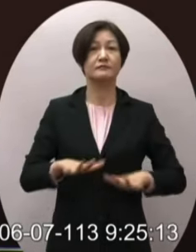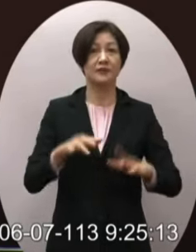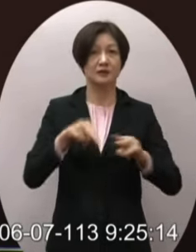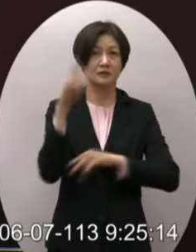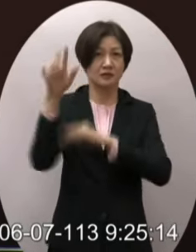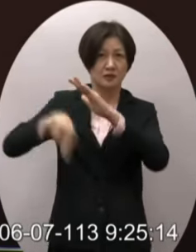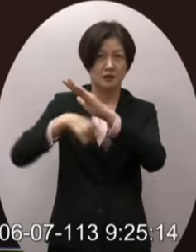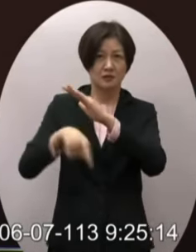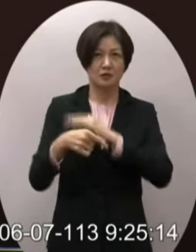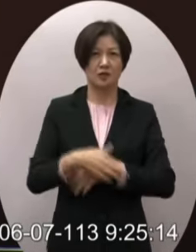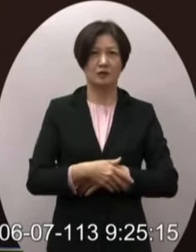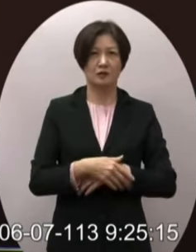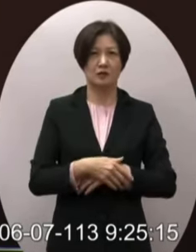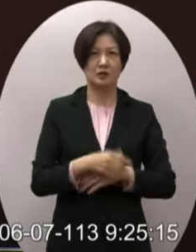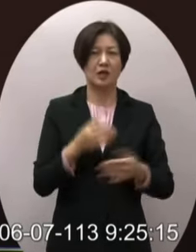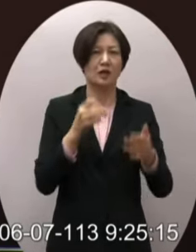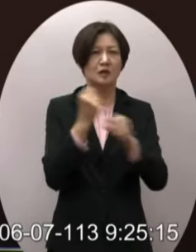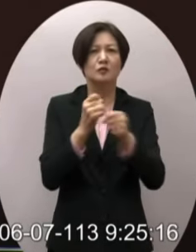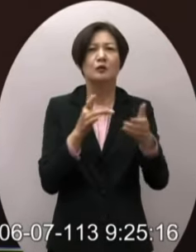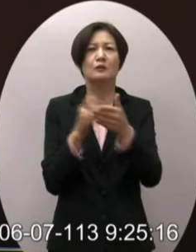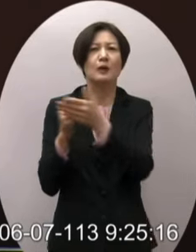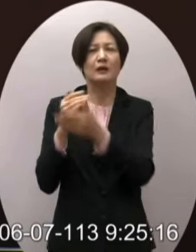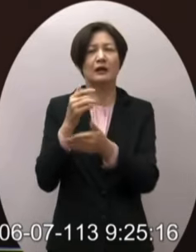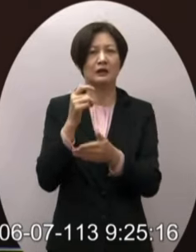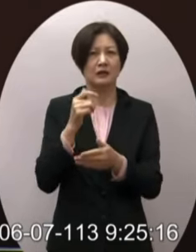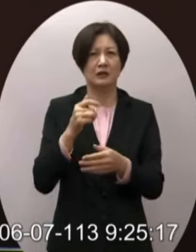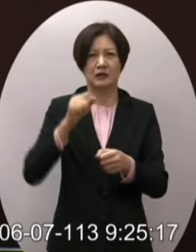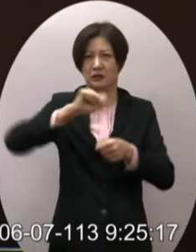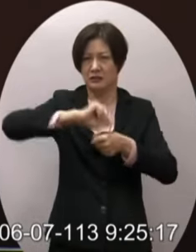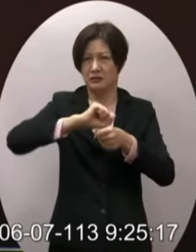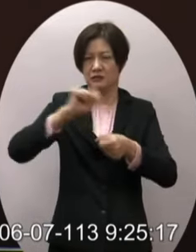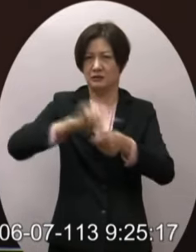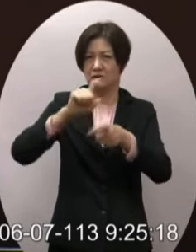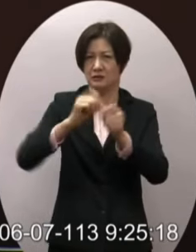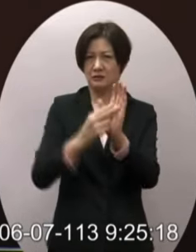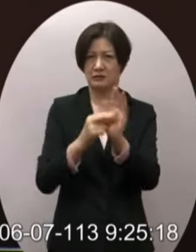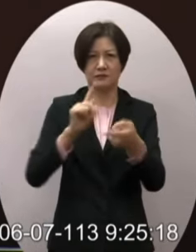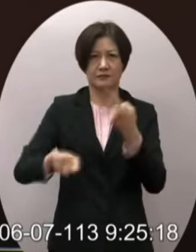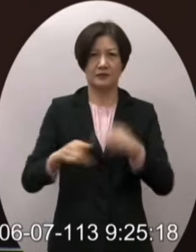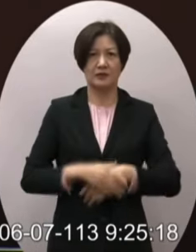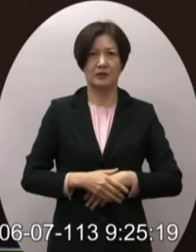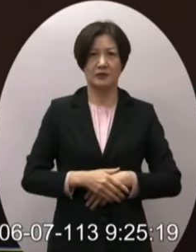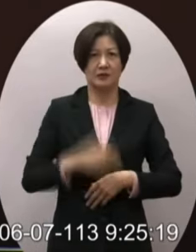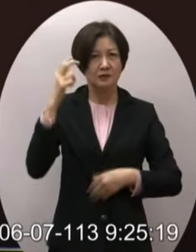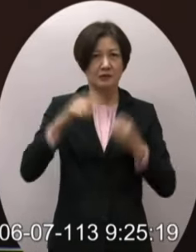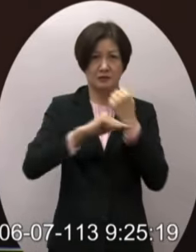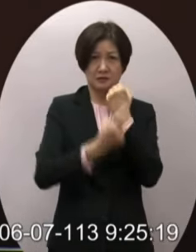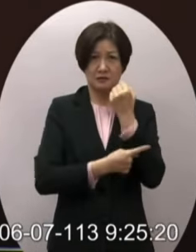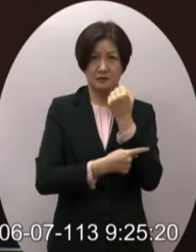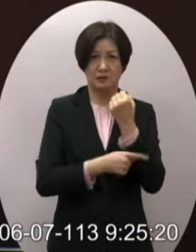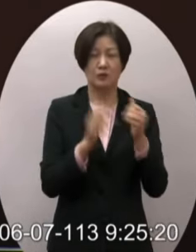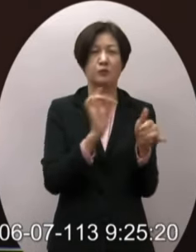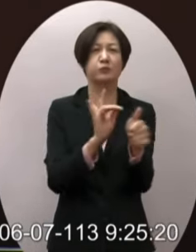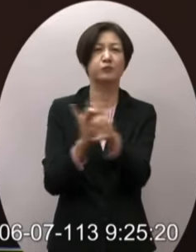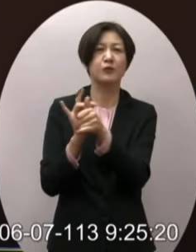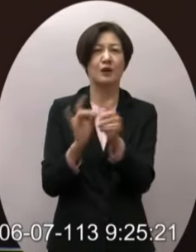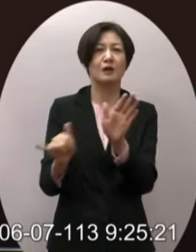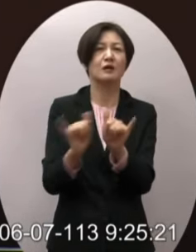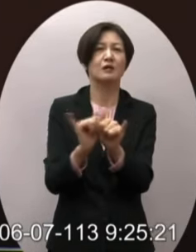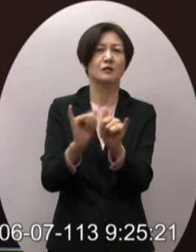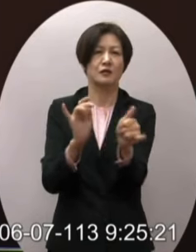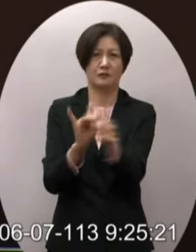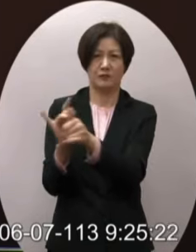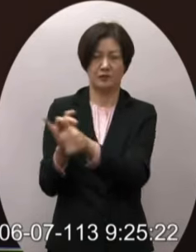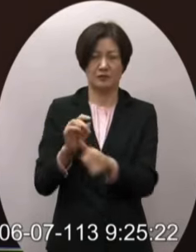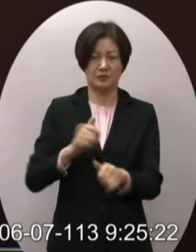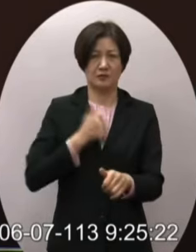扩张挚爱难行的定义，将违反民主原则、违宪等理由纳入挚爱难行的理由，才是违宪